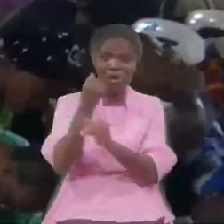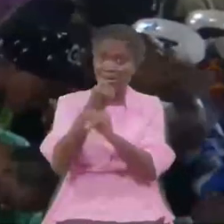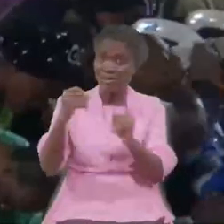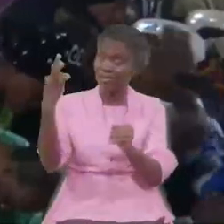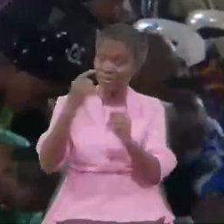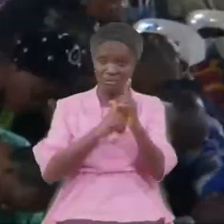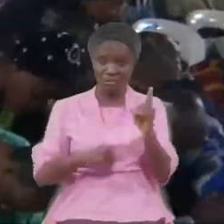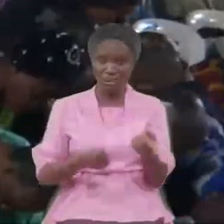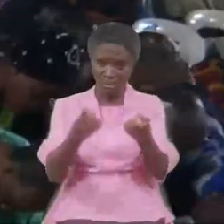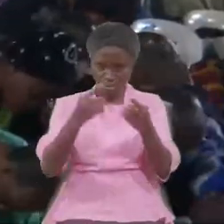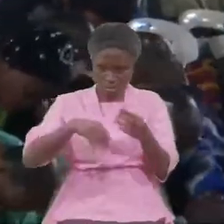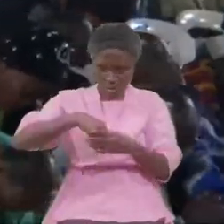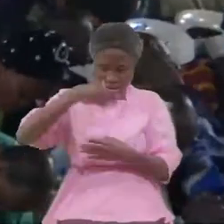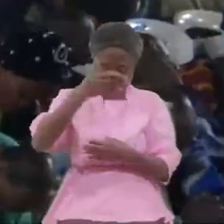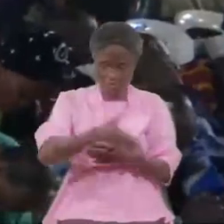Seigneur maintenant.